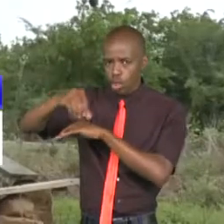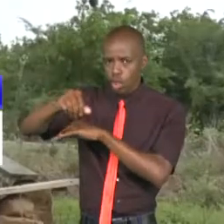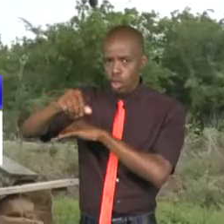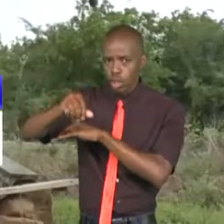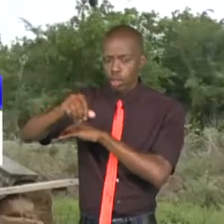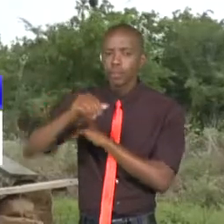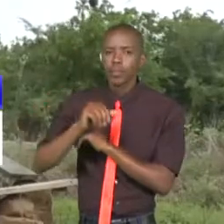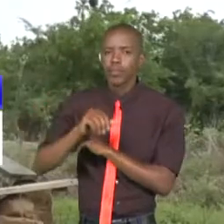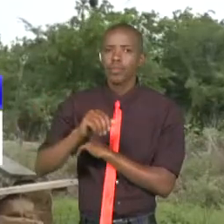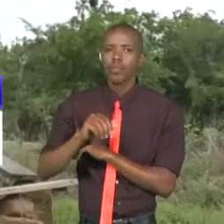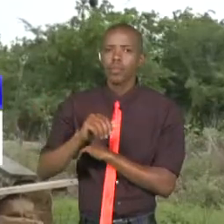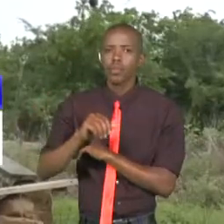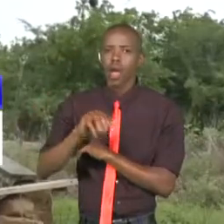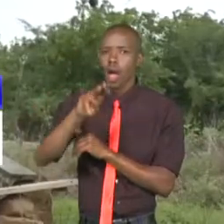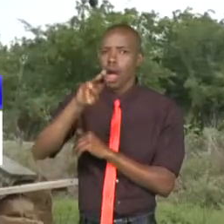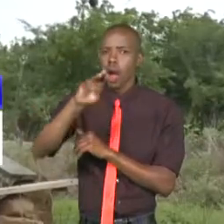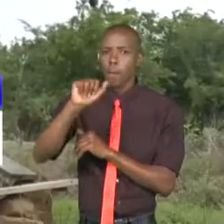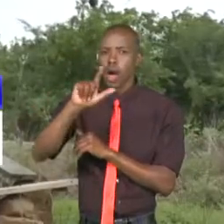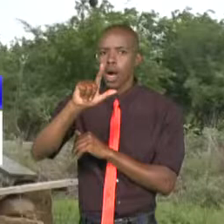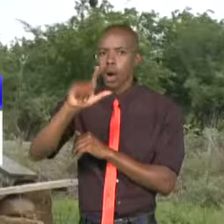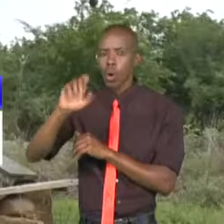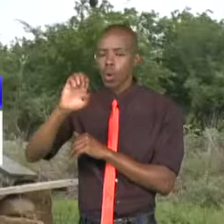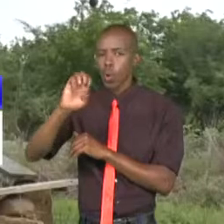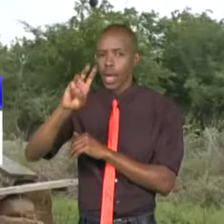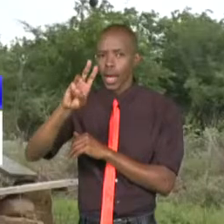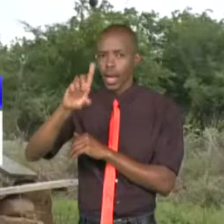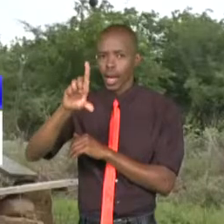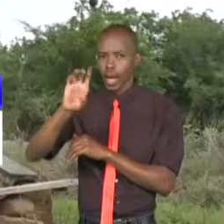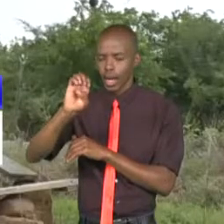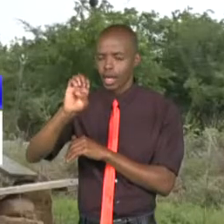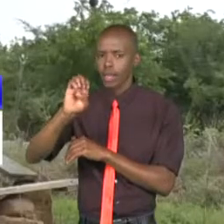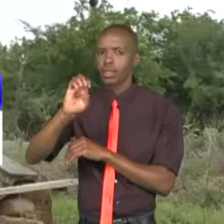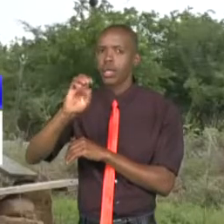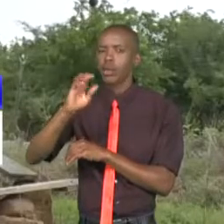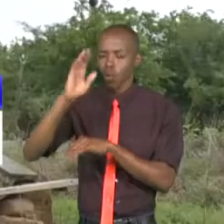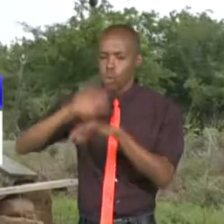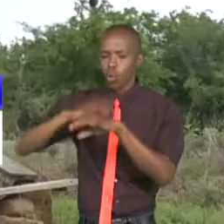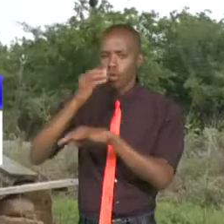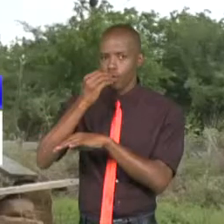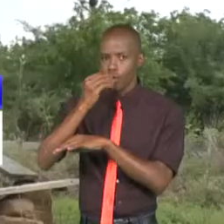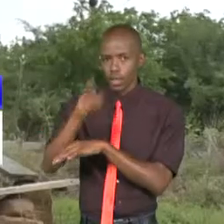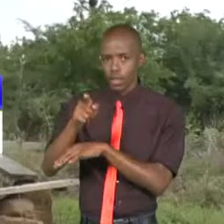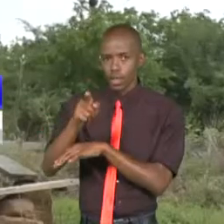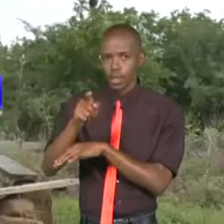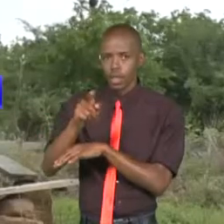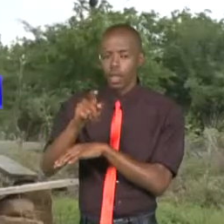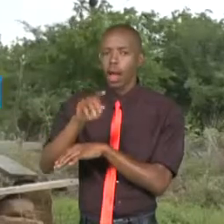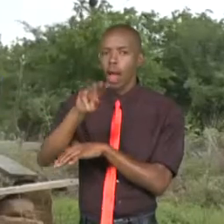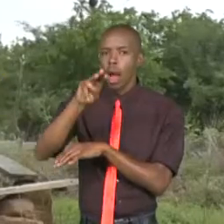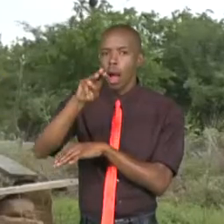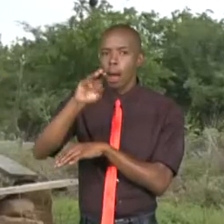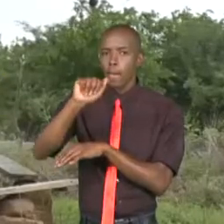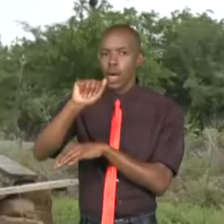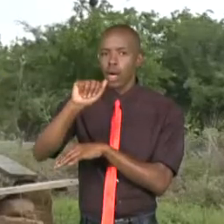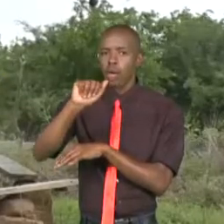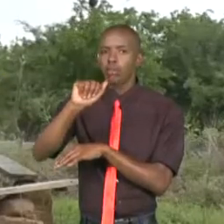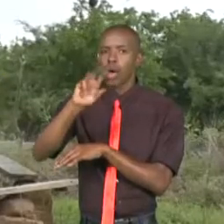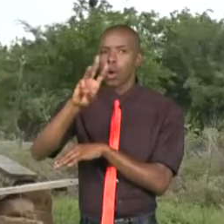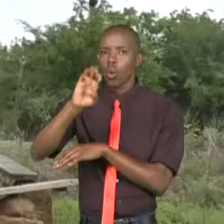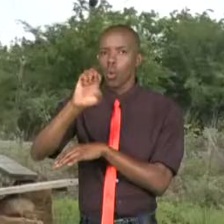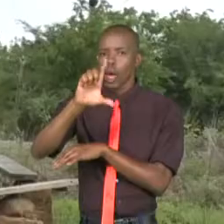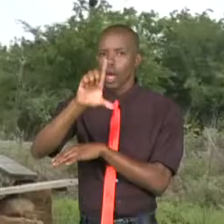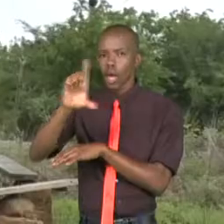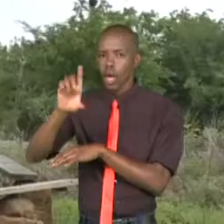mawele. Mawele wenyewe ni chakula mzuri sana. Na hiyo mawele inatusaidia